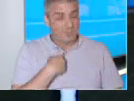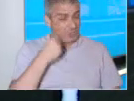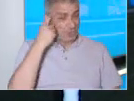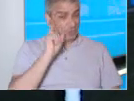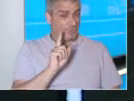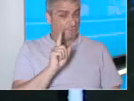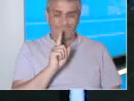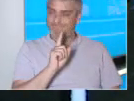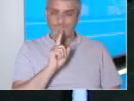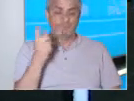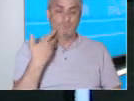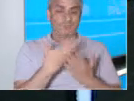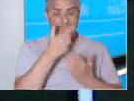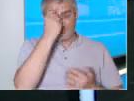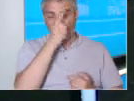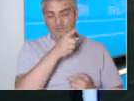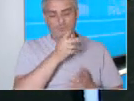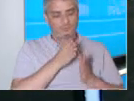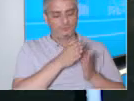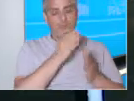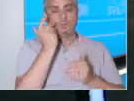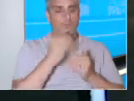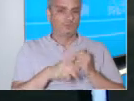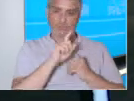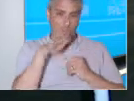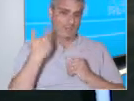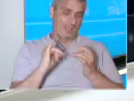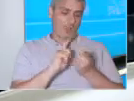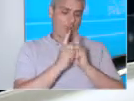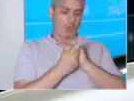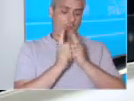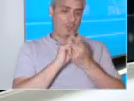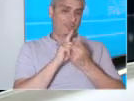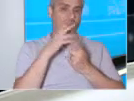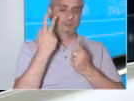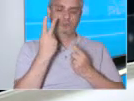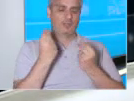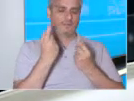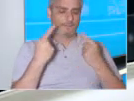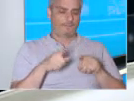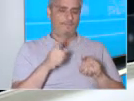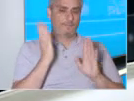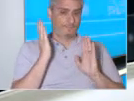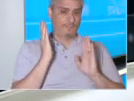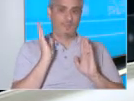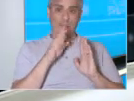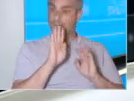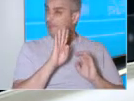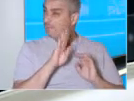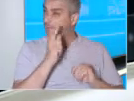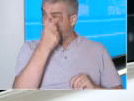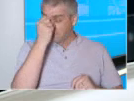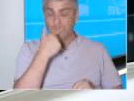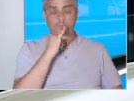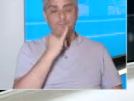חושד שהוא מציע לגדעון סער מסלול שבסופו אולי תהיה איזושהי רוטציה. זה יעשה שני דברים במכה. זה גם יסדר